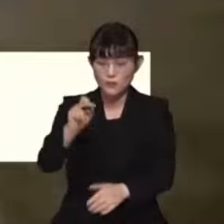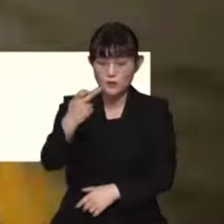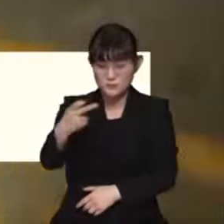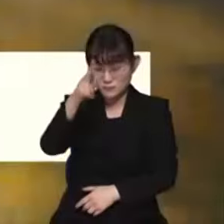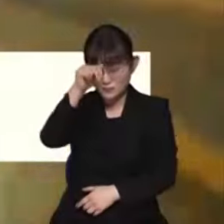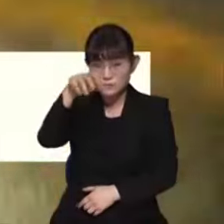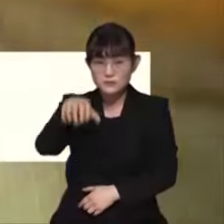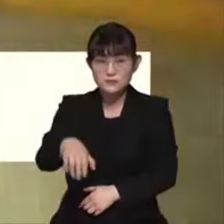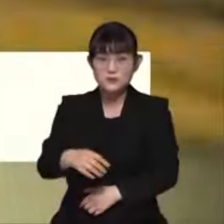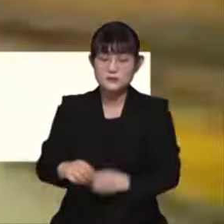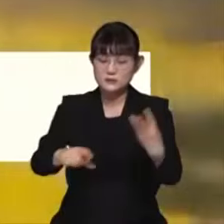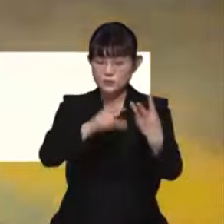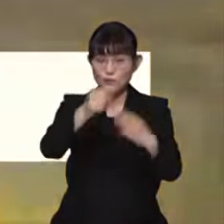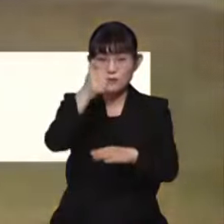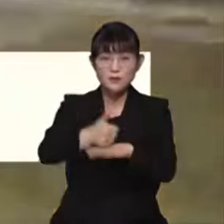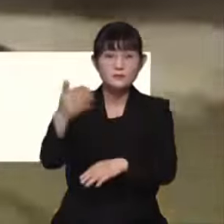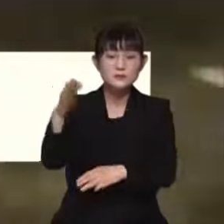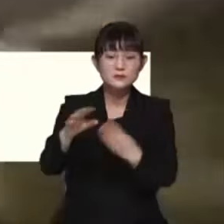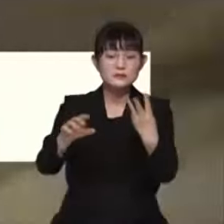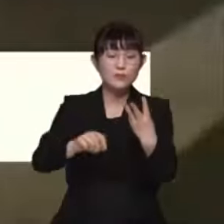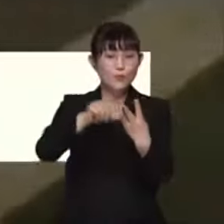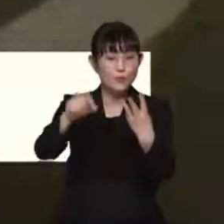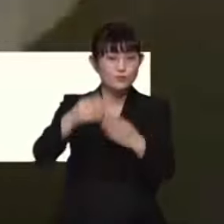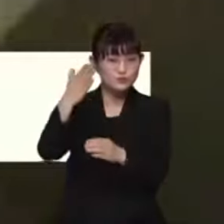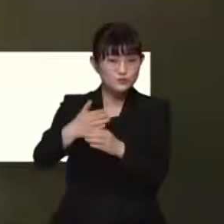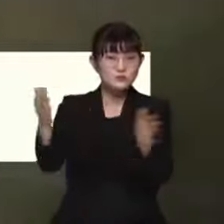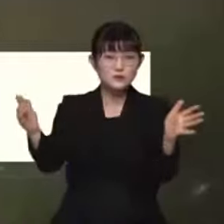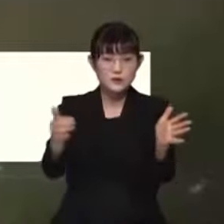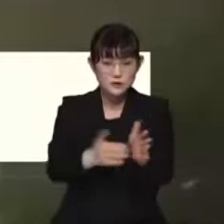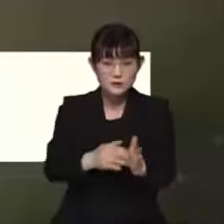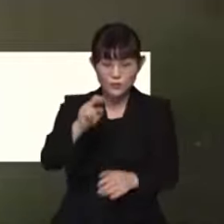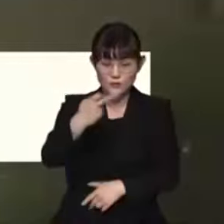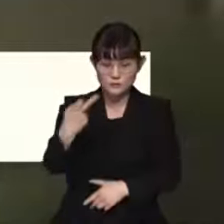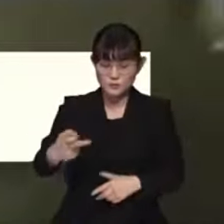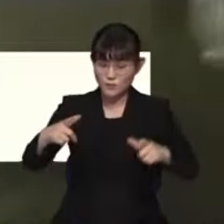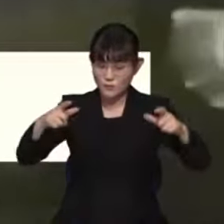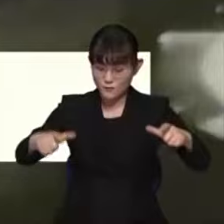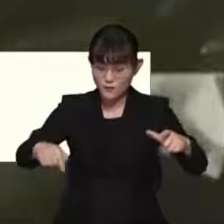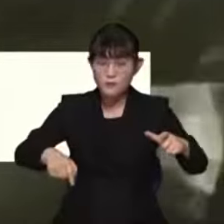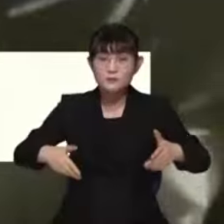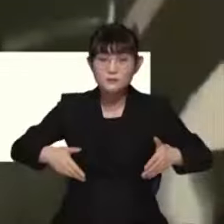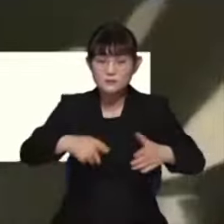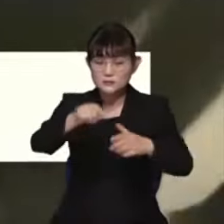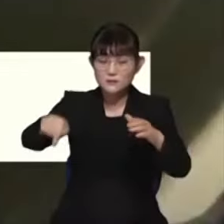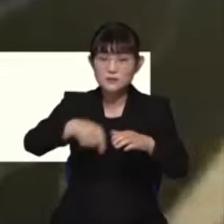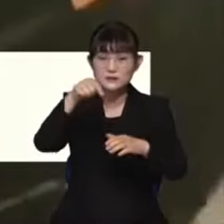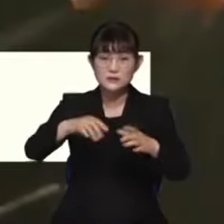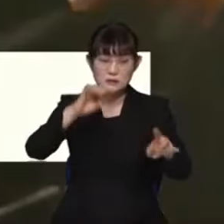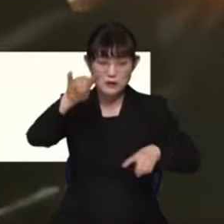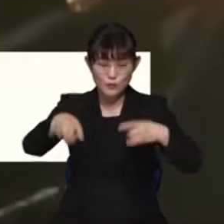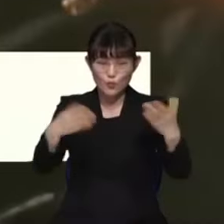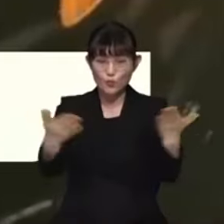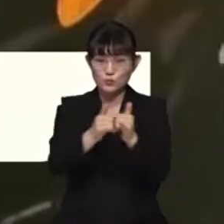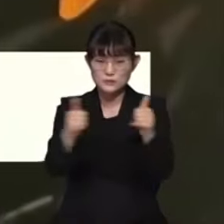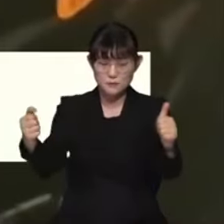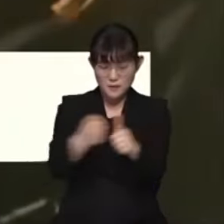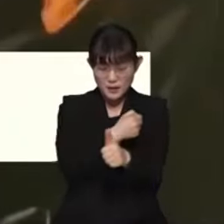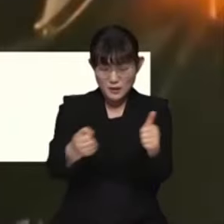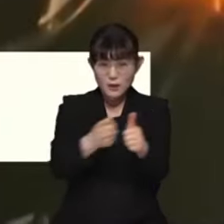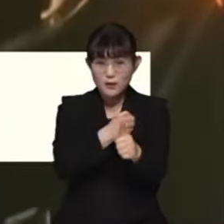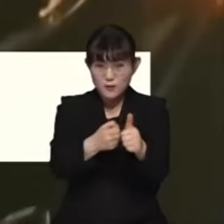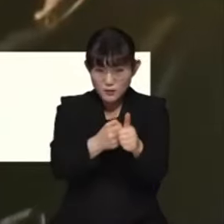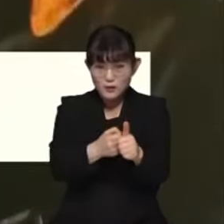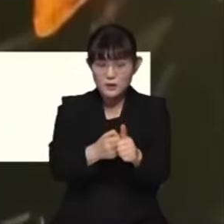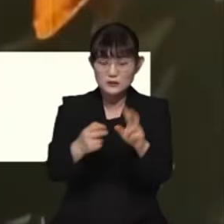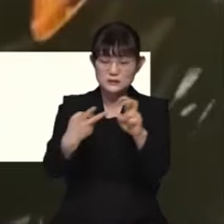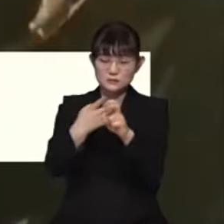광산경찰서는 지난달 말부터 이달 중순까지 광주 광산구 평동산단 인근에서 태국인 노동자들을 협박하고 폭행한 20대